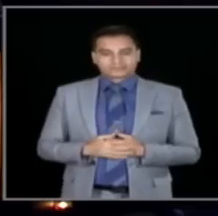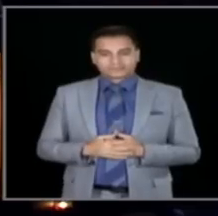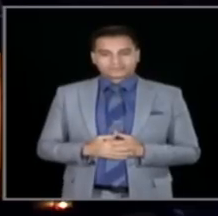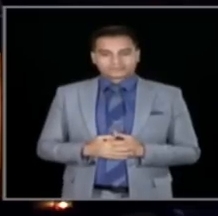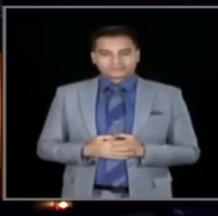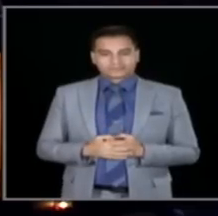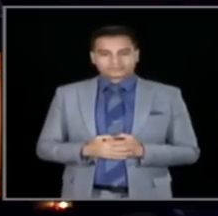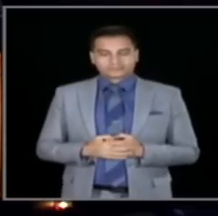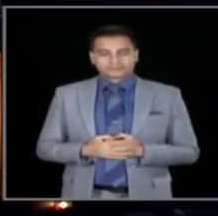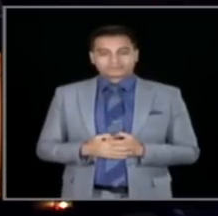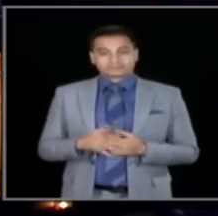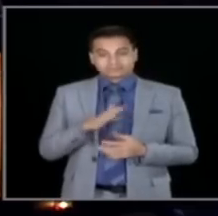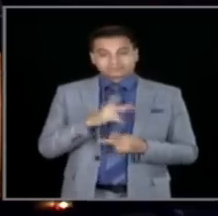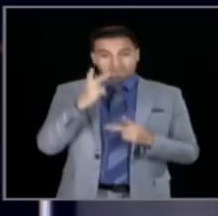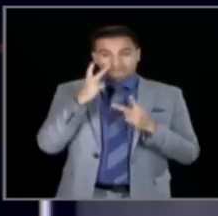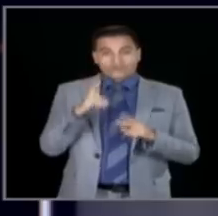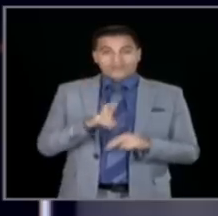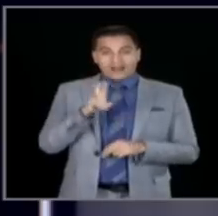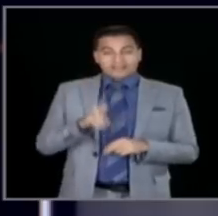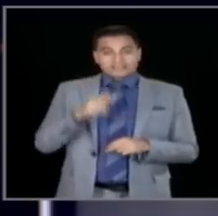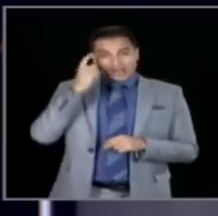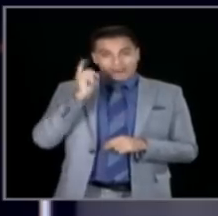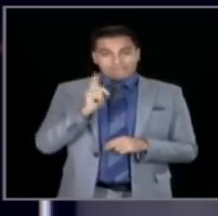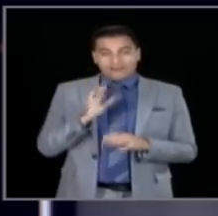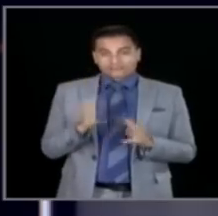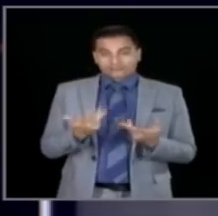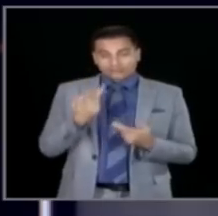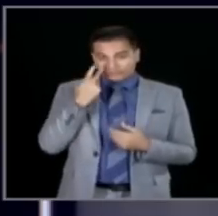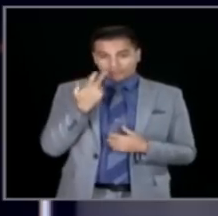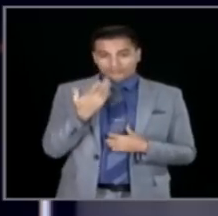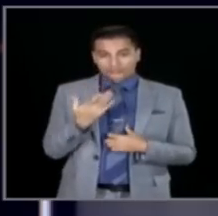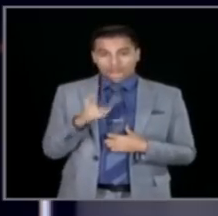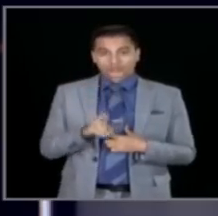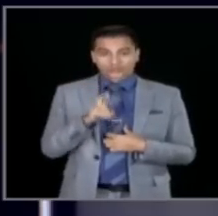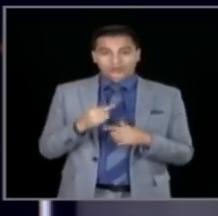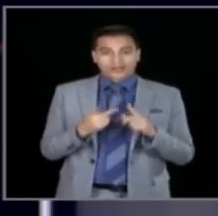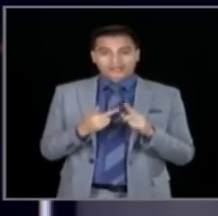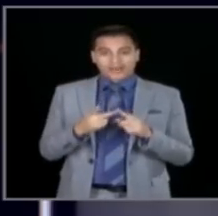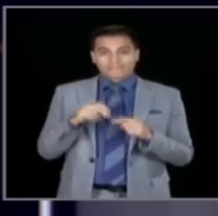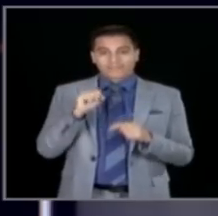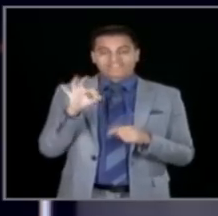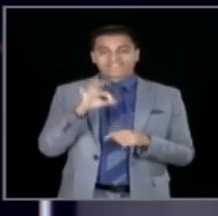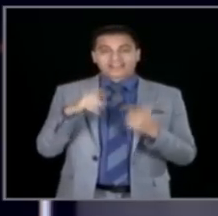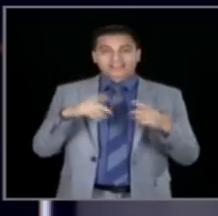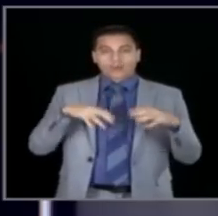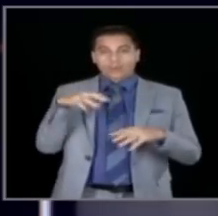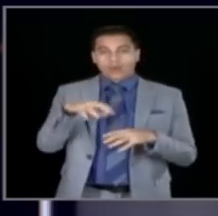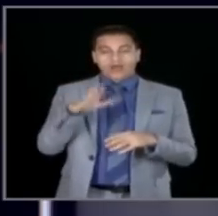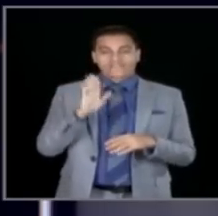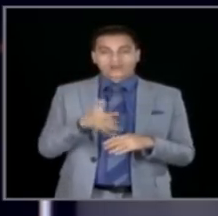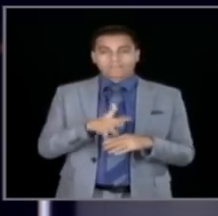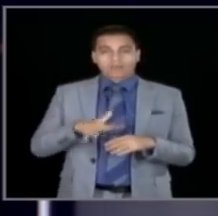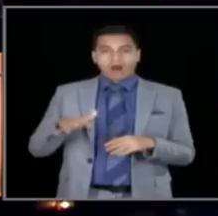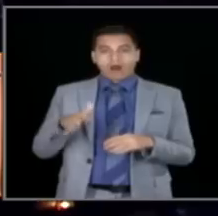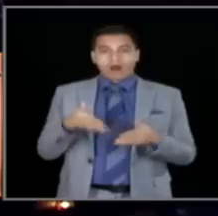صح. تعال نشوف الأسئلة اللي ما تجاوبتش. السؤال الثاني، في أي دولة يقع